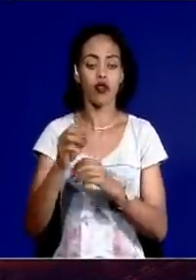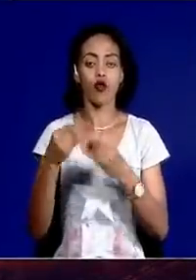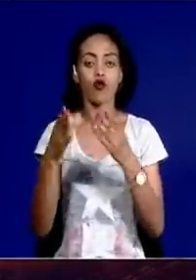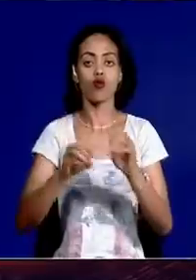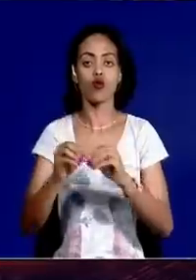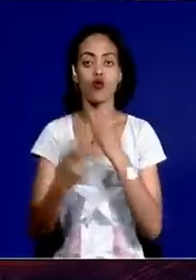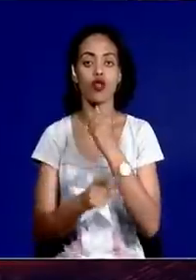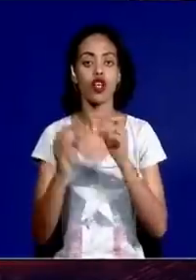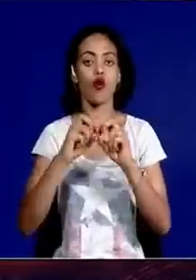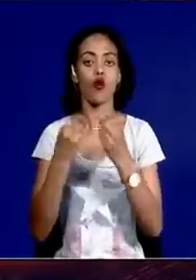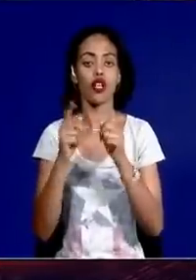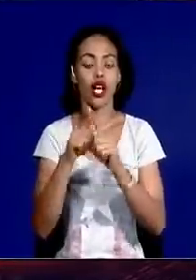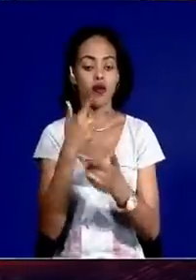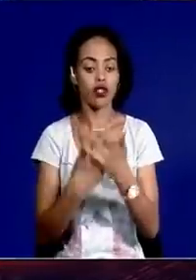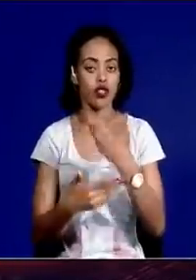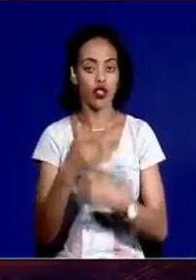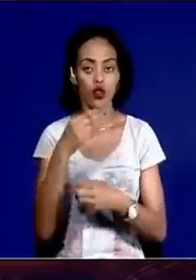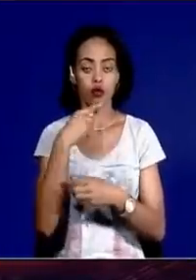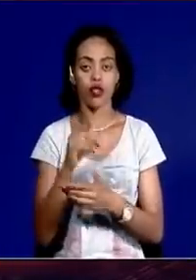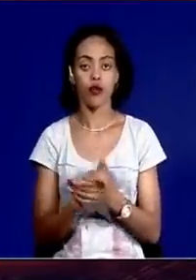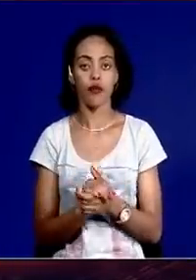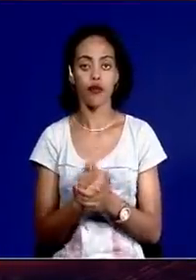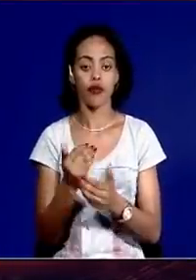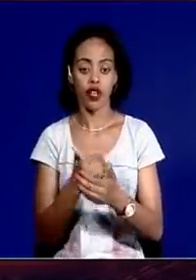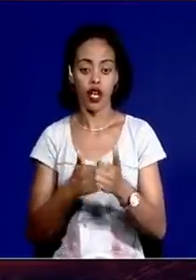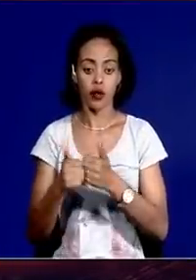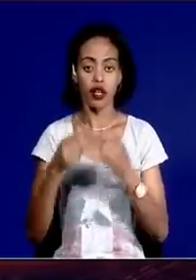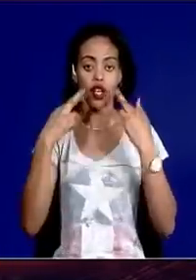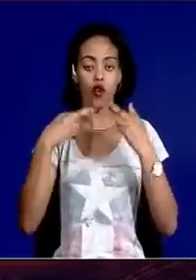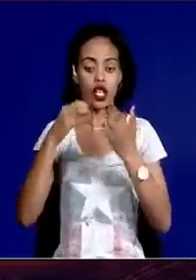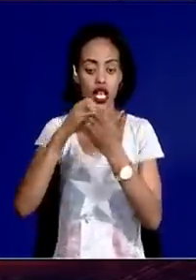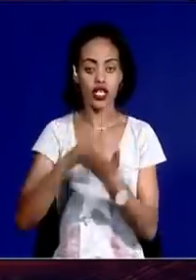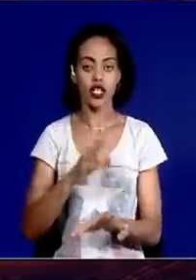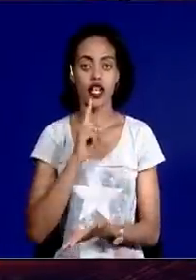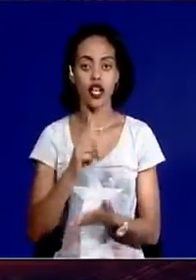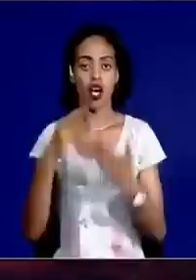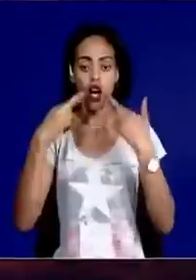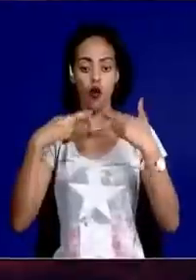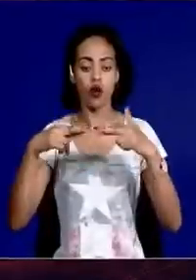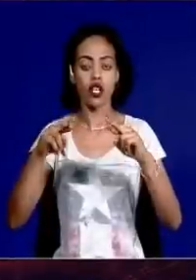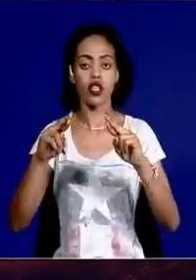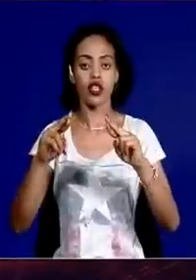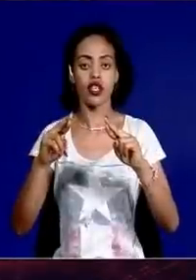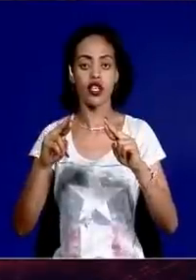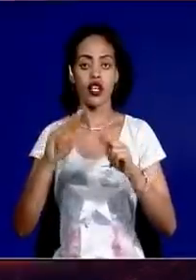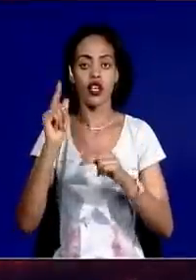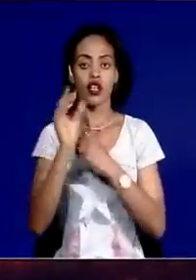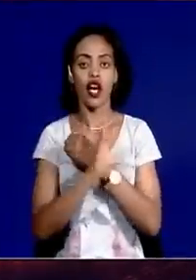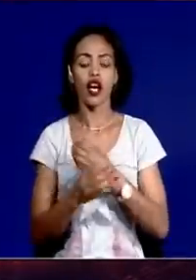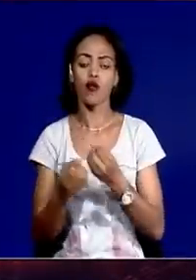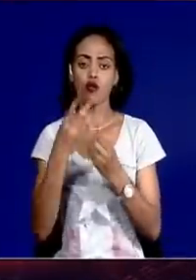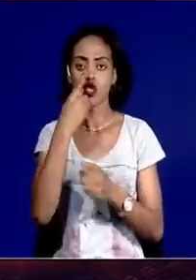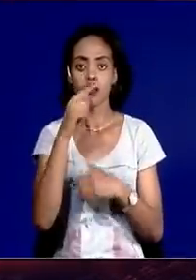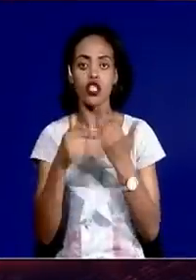بوليتيكا ودوات كمز تزيد تيلوم تزاريبوم قدمنا تن عواجاتنا عزريقنا زوم عواجات مهاجر بزح المدتات سلازمار